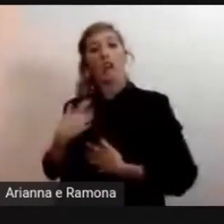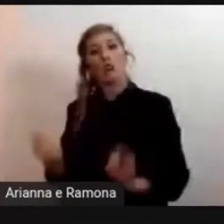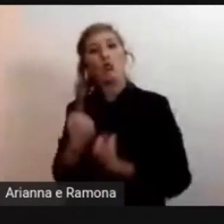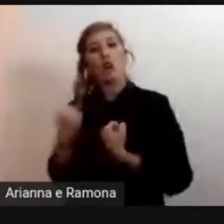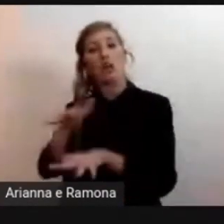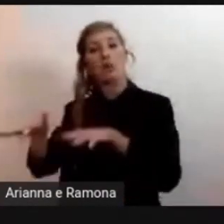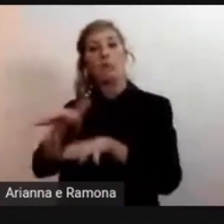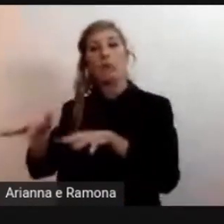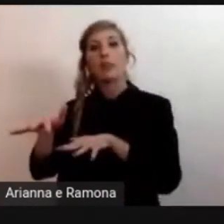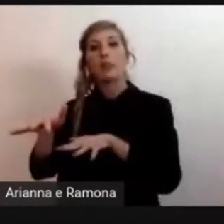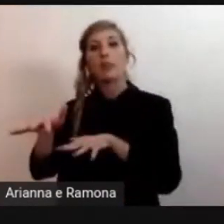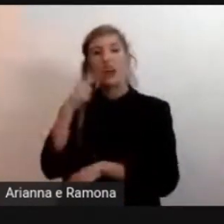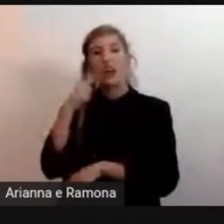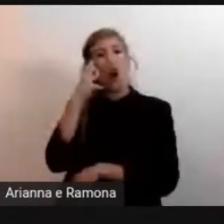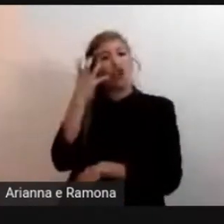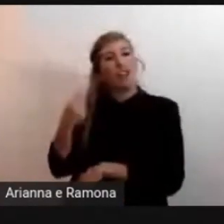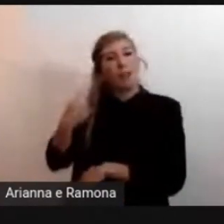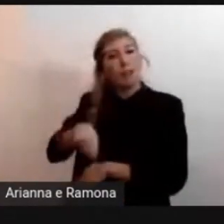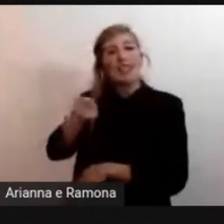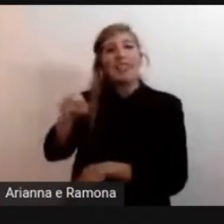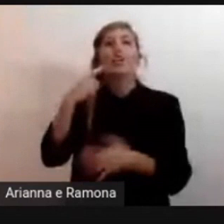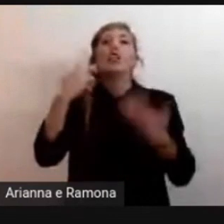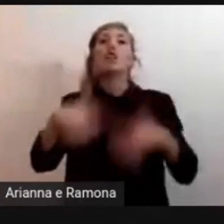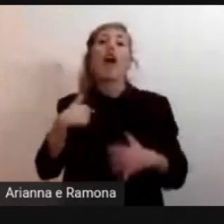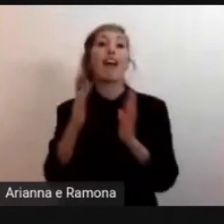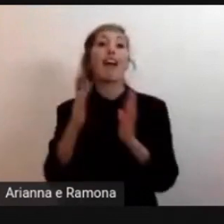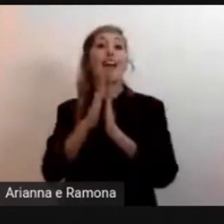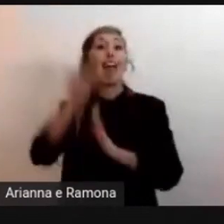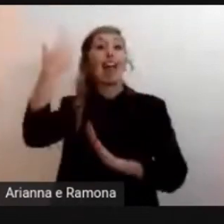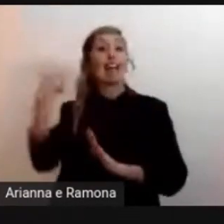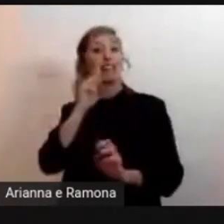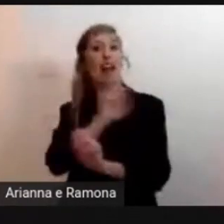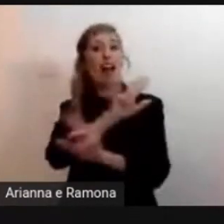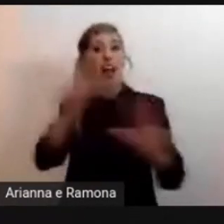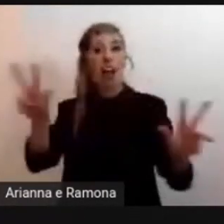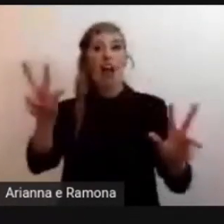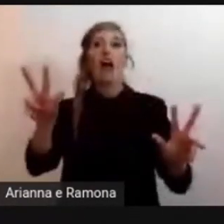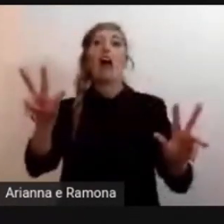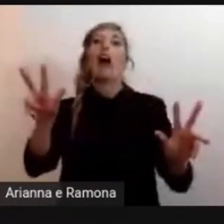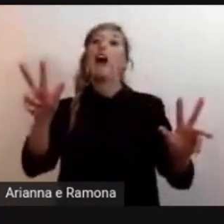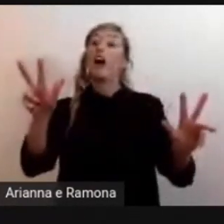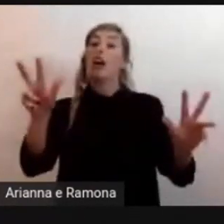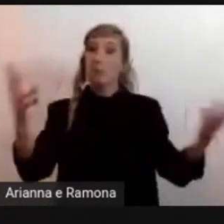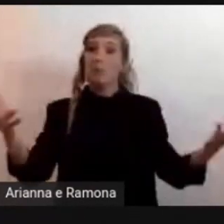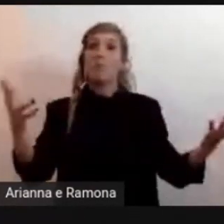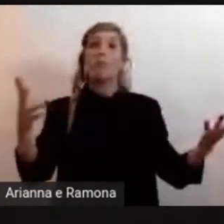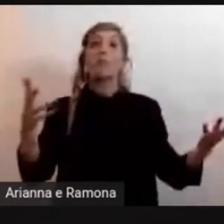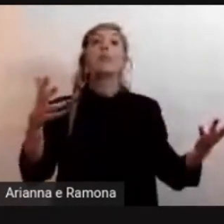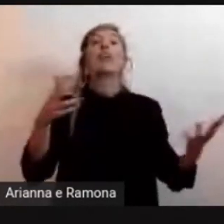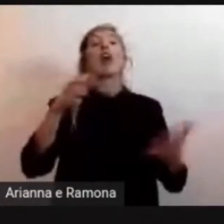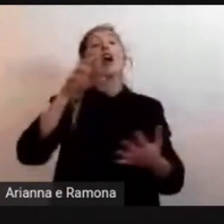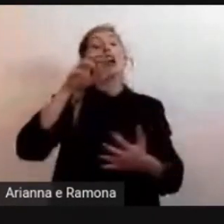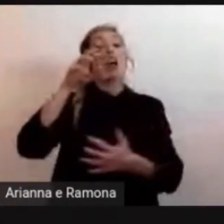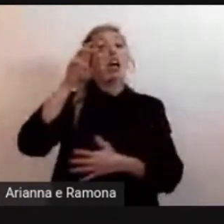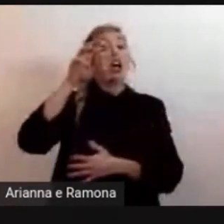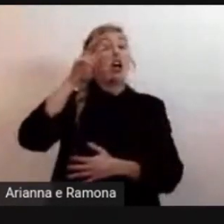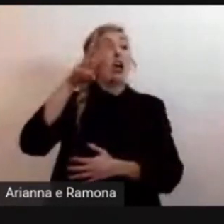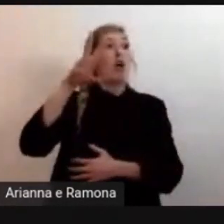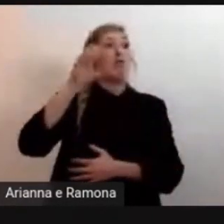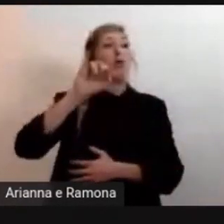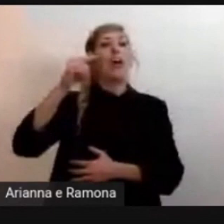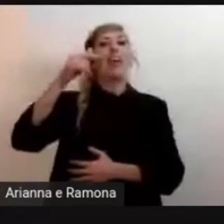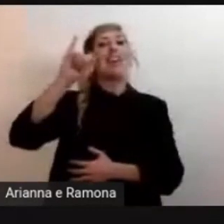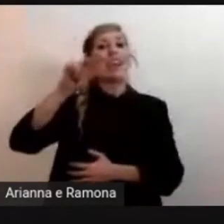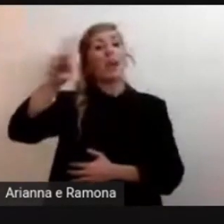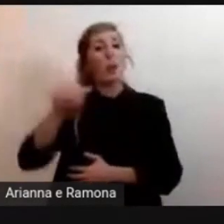aveva espresso anche da paolo cui vivo anche molte persone